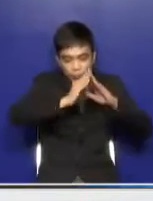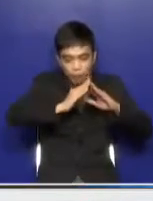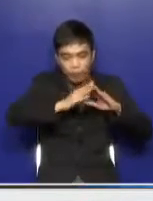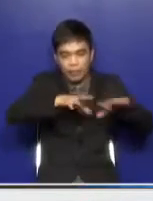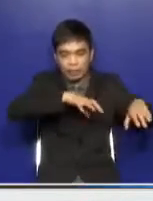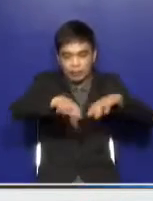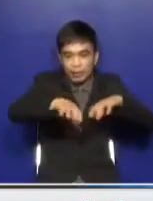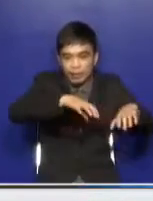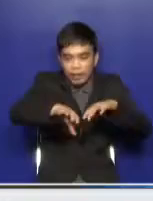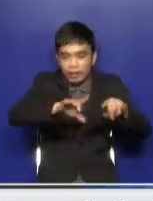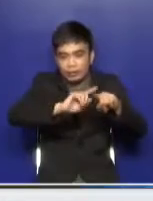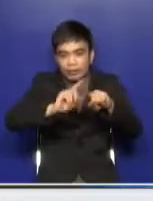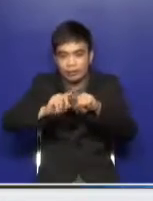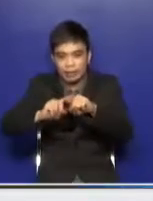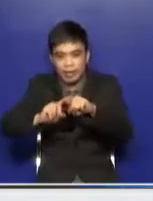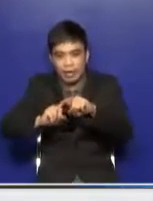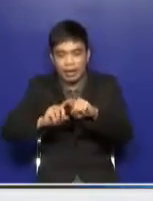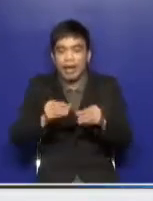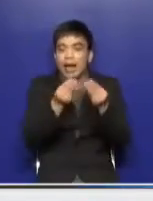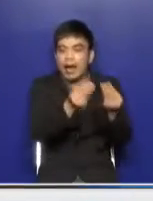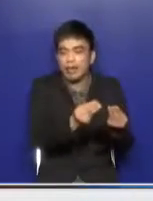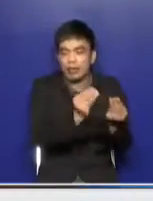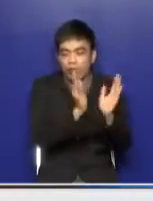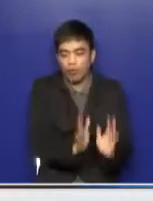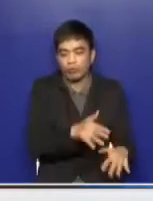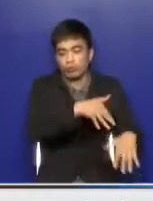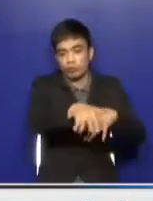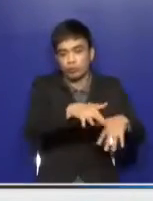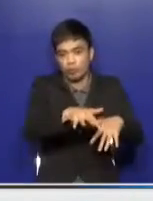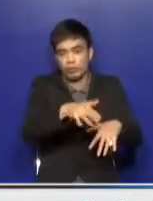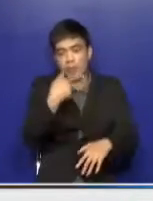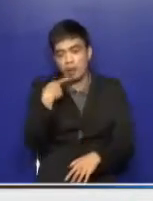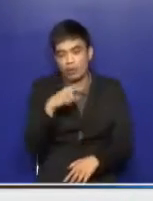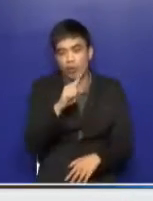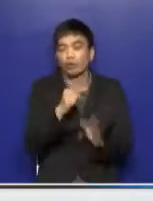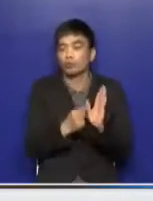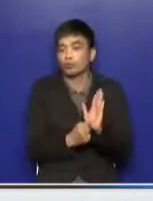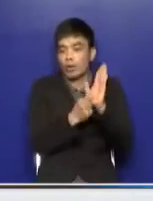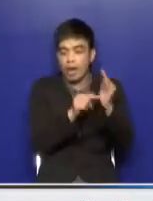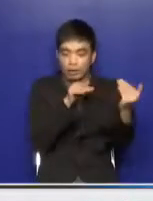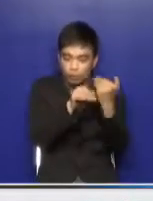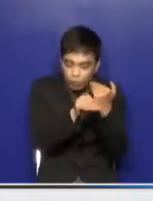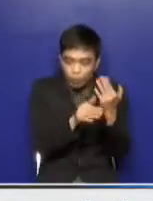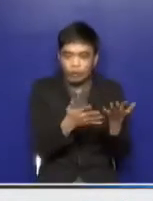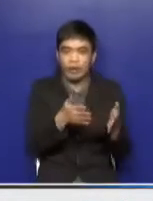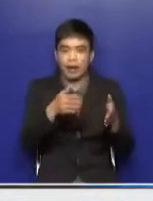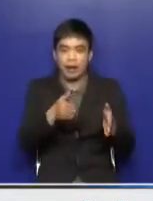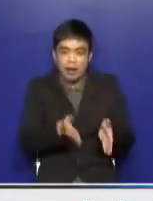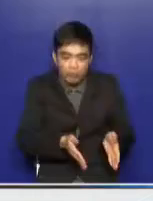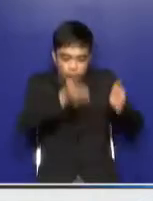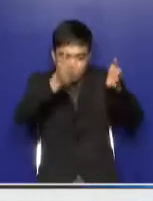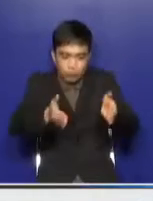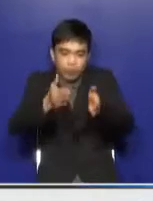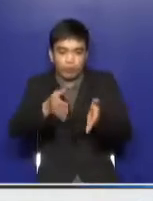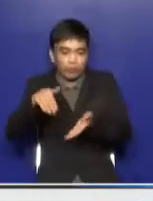ร้างความ อยู่ดีมีสุขให้กับชาวบ้านนะเช่นสร้างถนนสร้างอาคารแล้วก็ขุดลอกคล